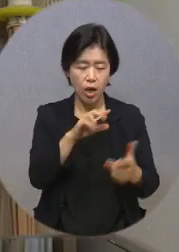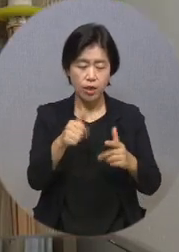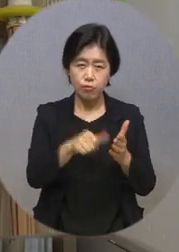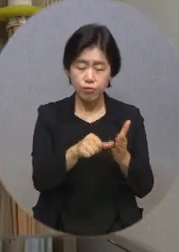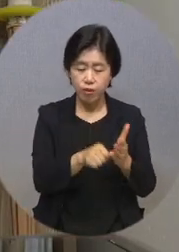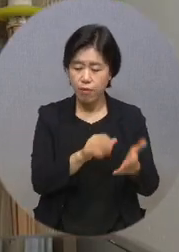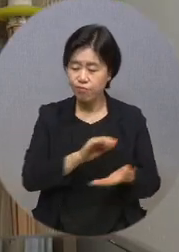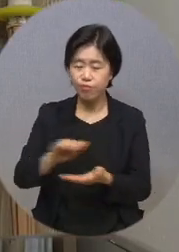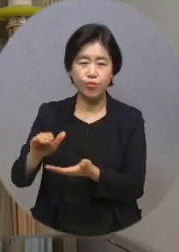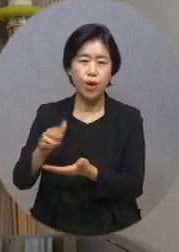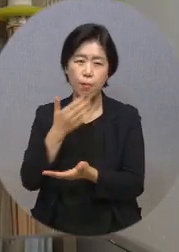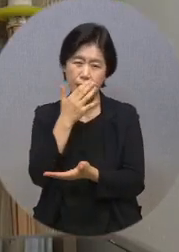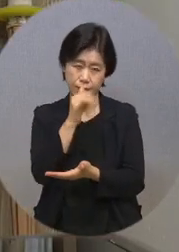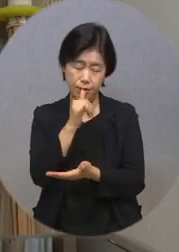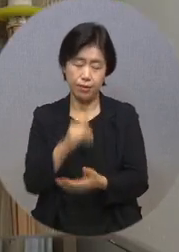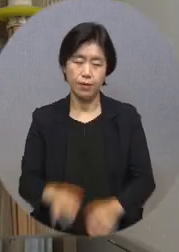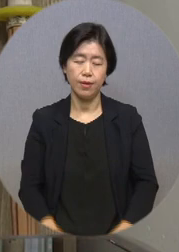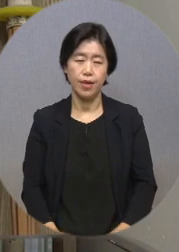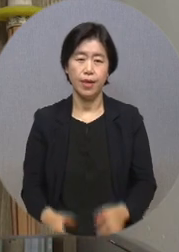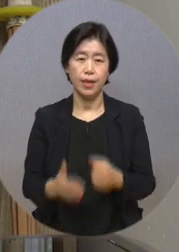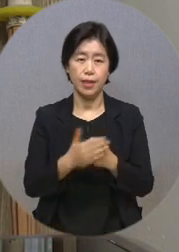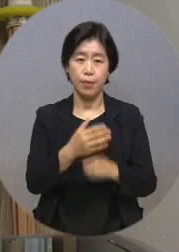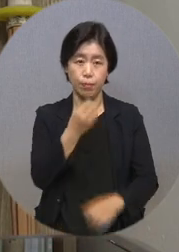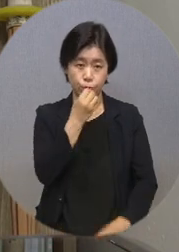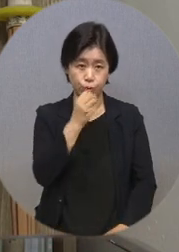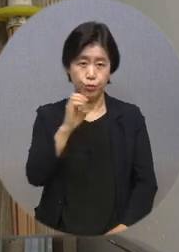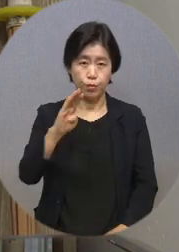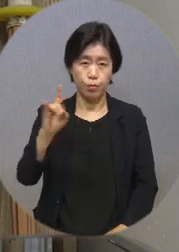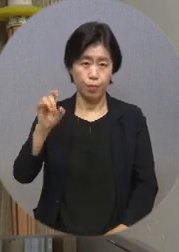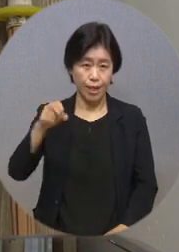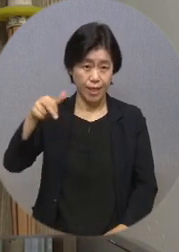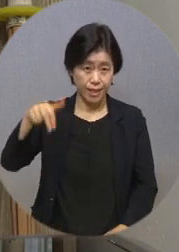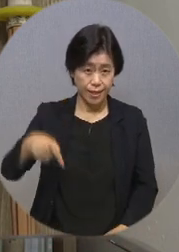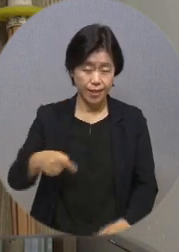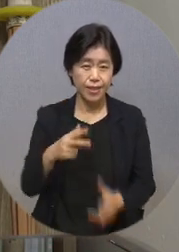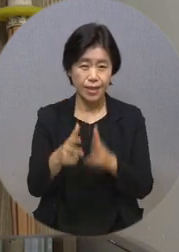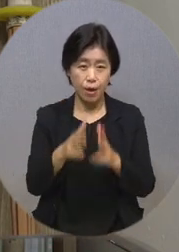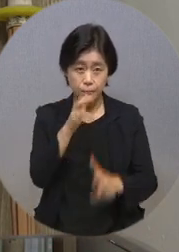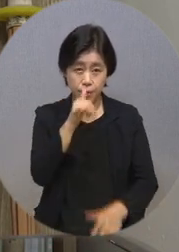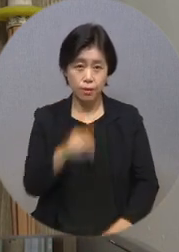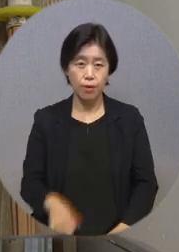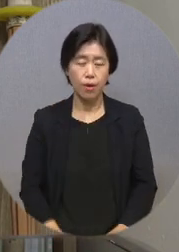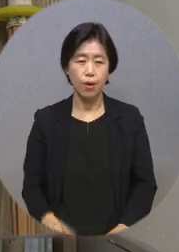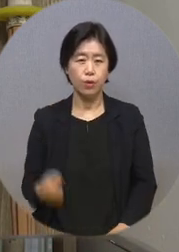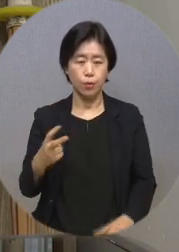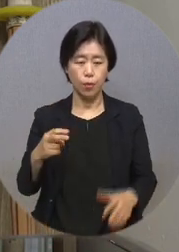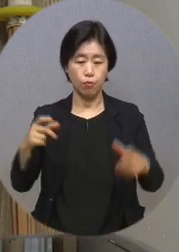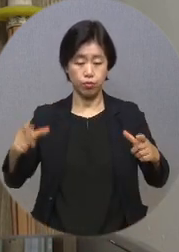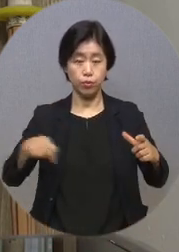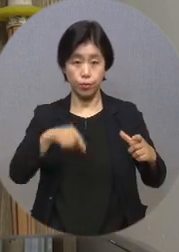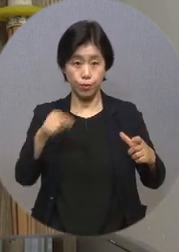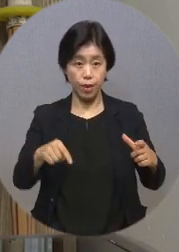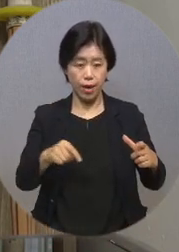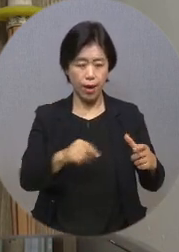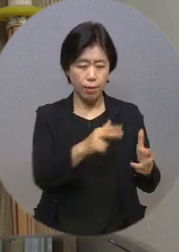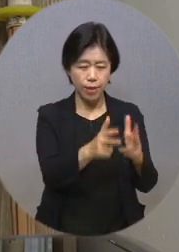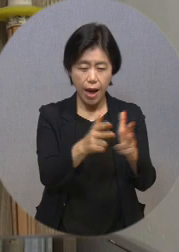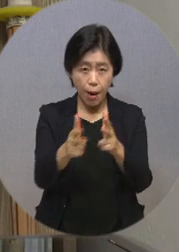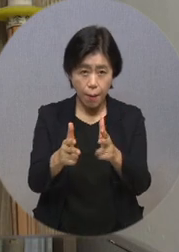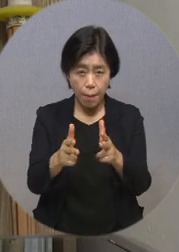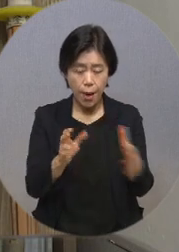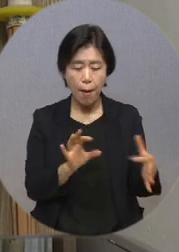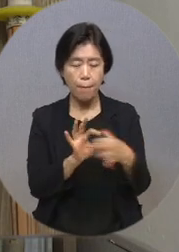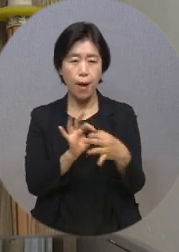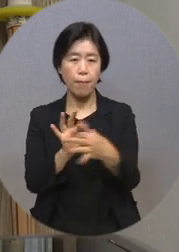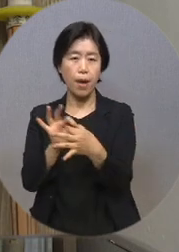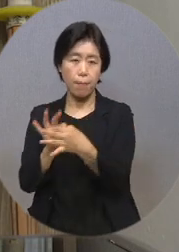있기 때문이기도 합니다. 그래서 사회복지협회는 그 외에도 지역 내 기업들을 연결을 해서 복지사각지대뿐만이